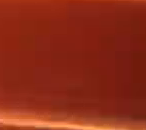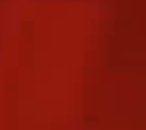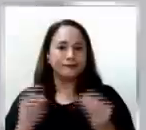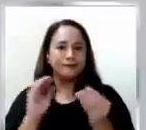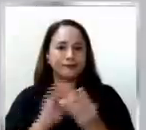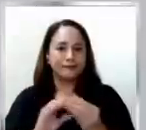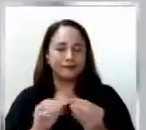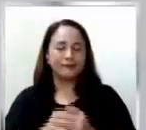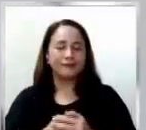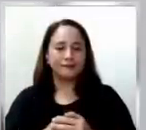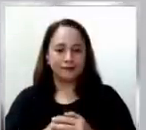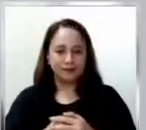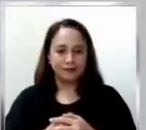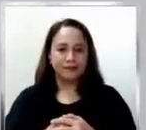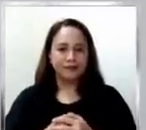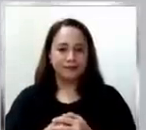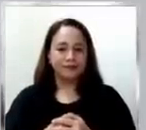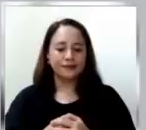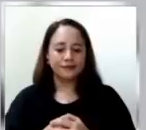Exclusive!